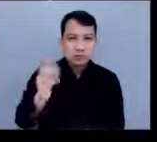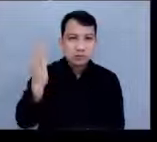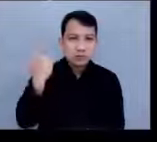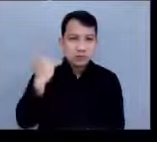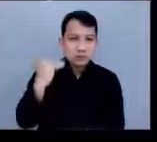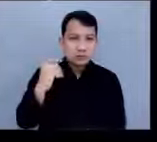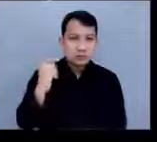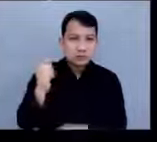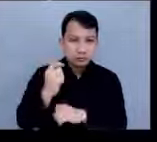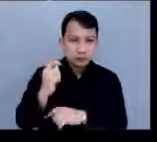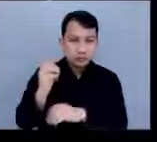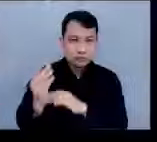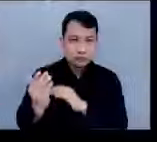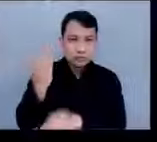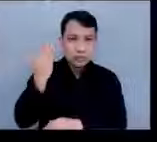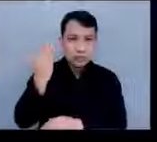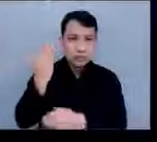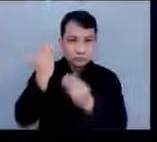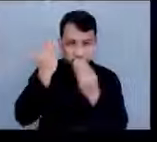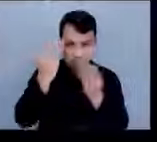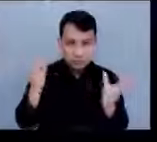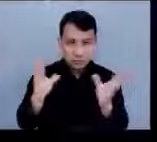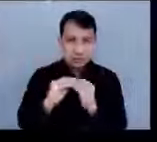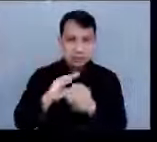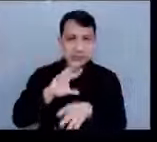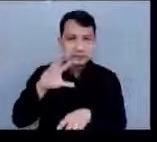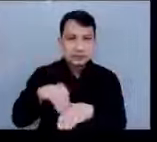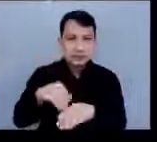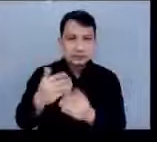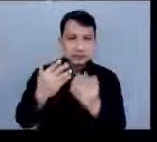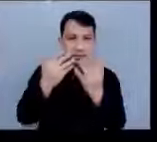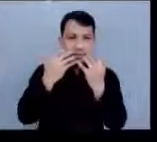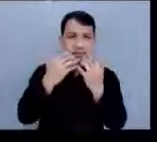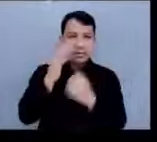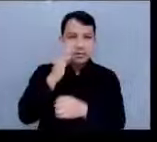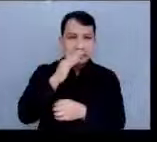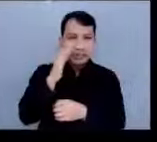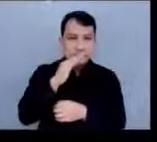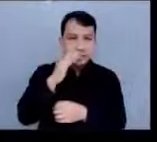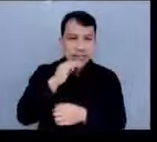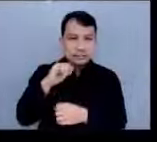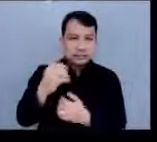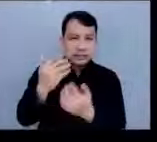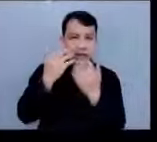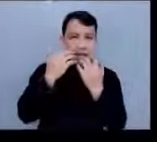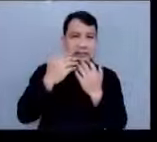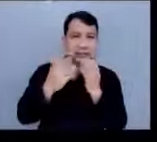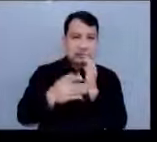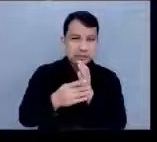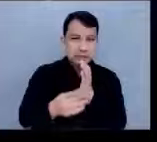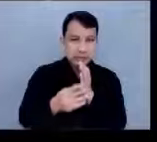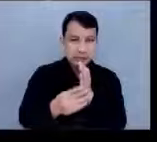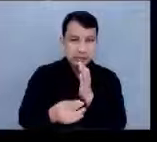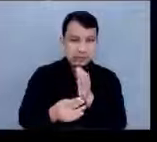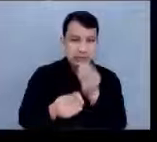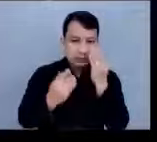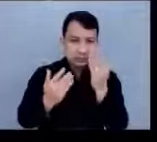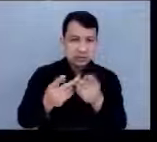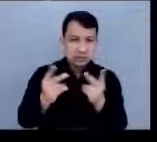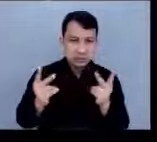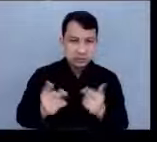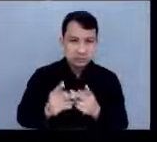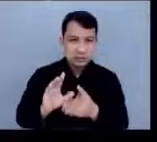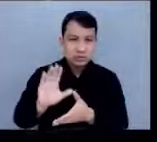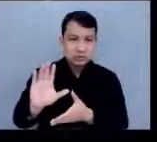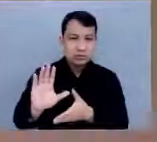umaga. Ayon sa kanila, nakasasakit sa sikmura ang masangsang na amoy ng langis. Ito ang panibagong oil spill